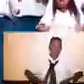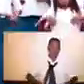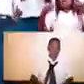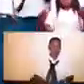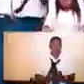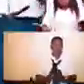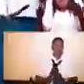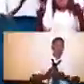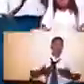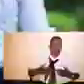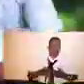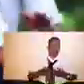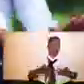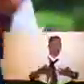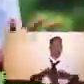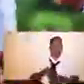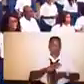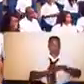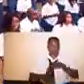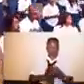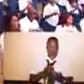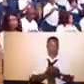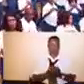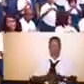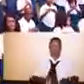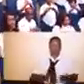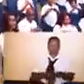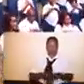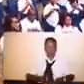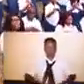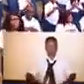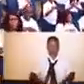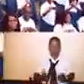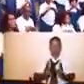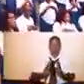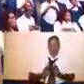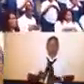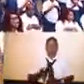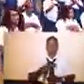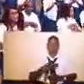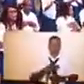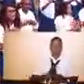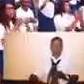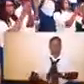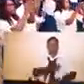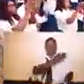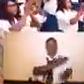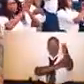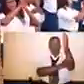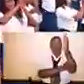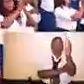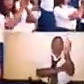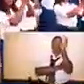katata ngachibinda wana mashonse efyo no mwe owandi waba